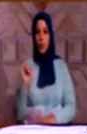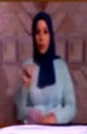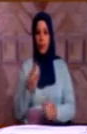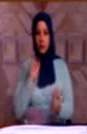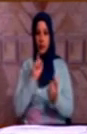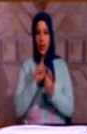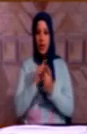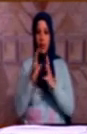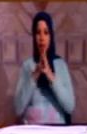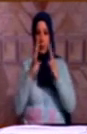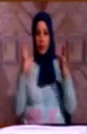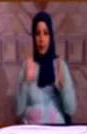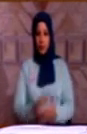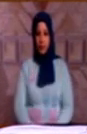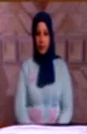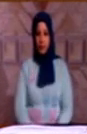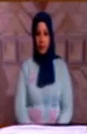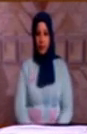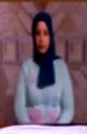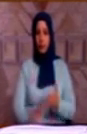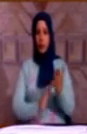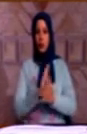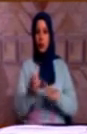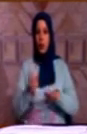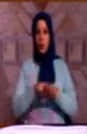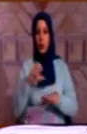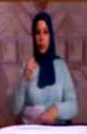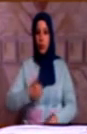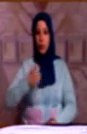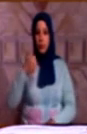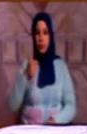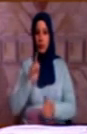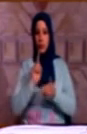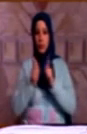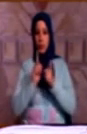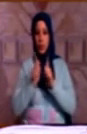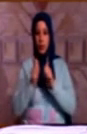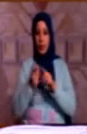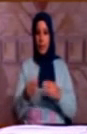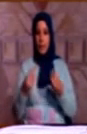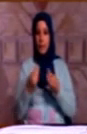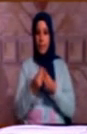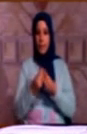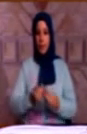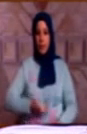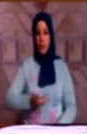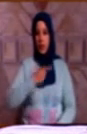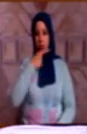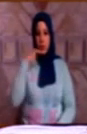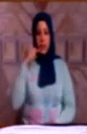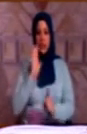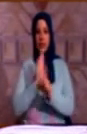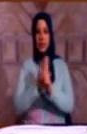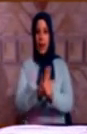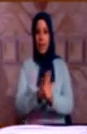الى حد كبير جدا وايضا واشنطن يعني امريكا الولايات المتحده الامريكيه مع روسيا وبيدعموا